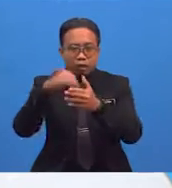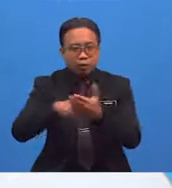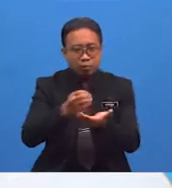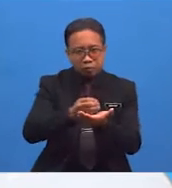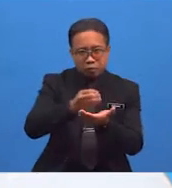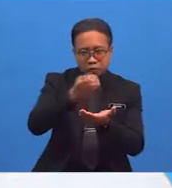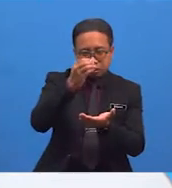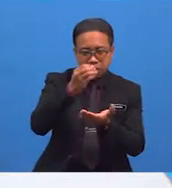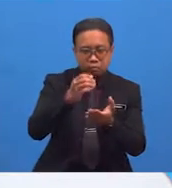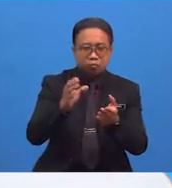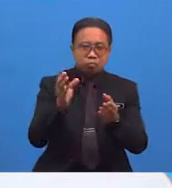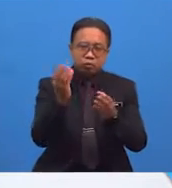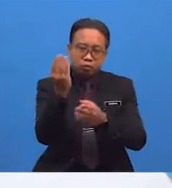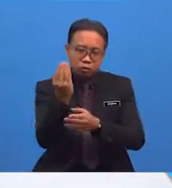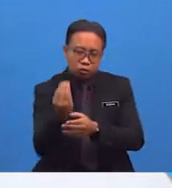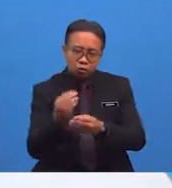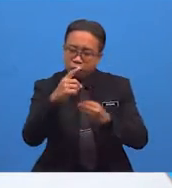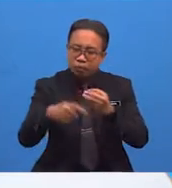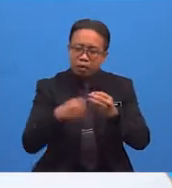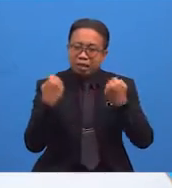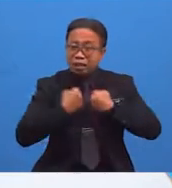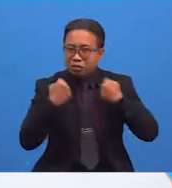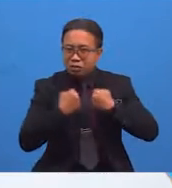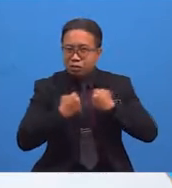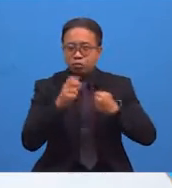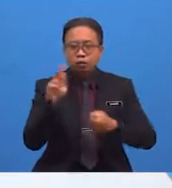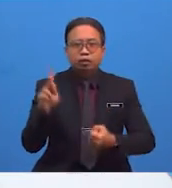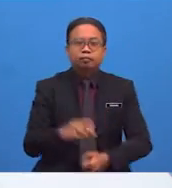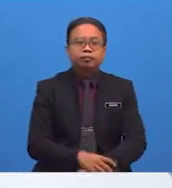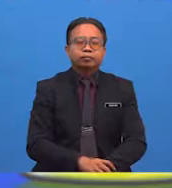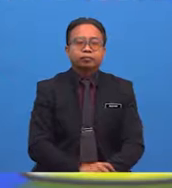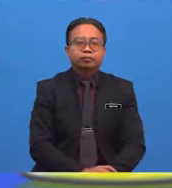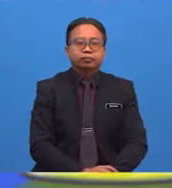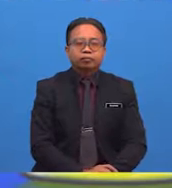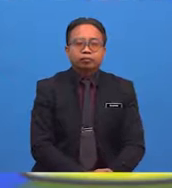kon mengecut apabila disejukkan.